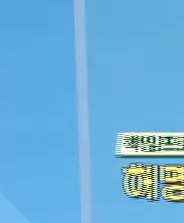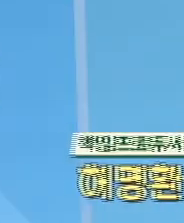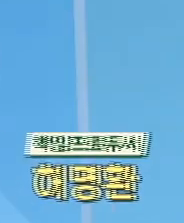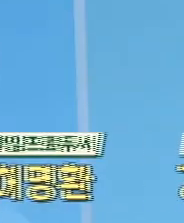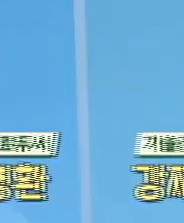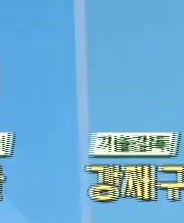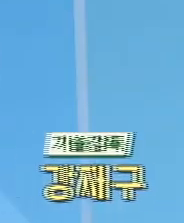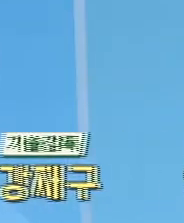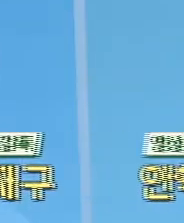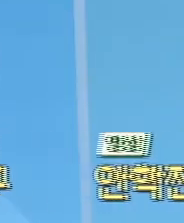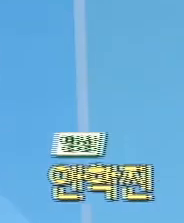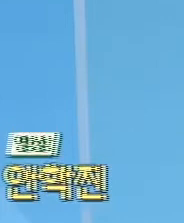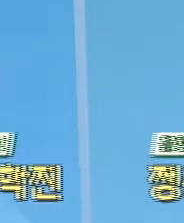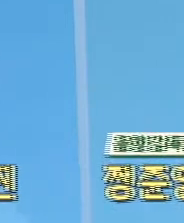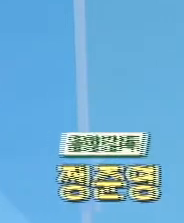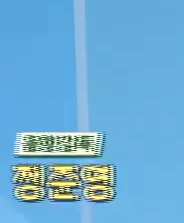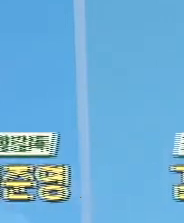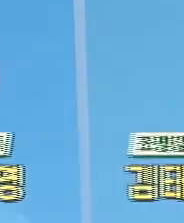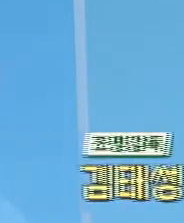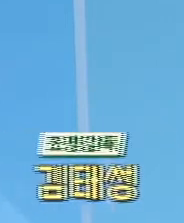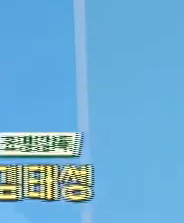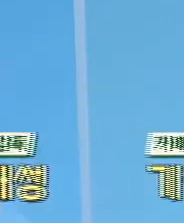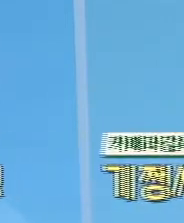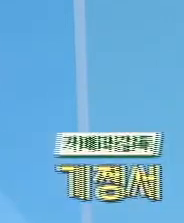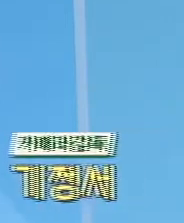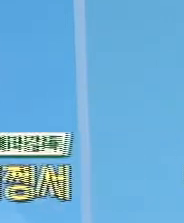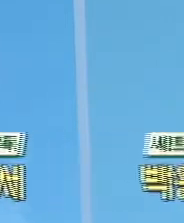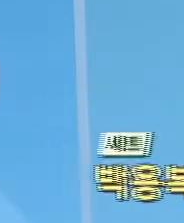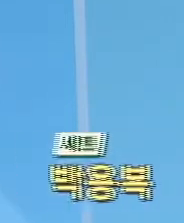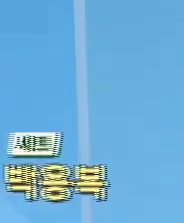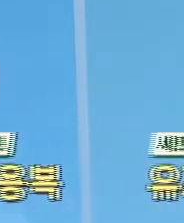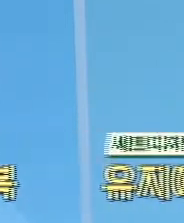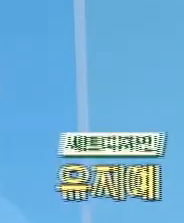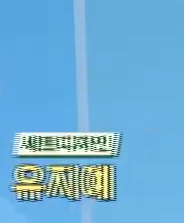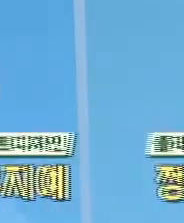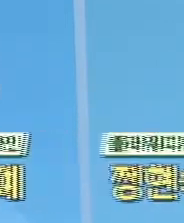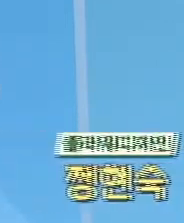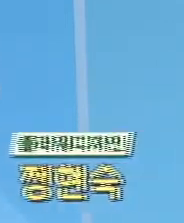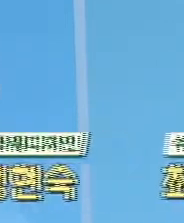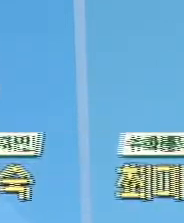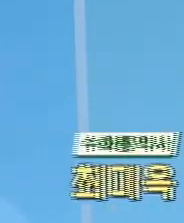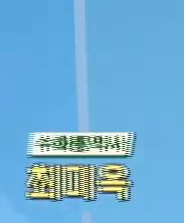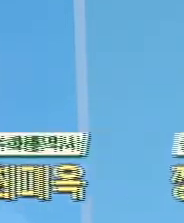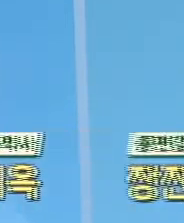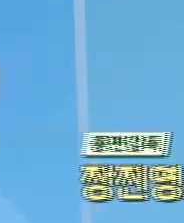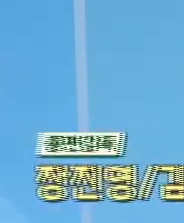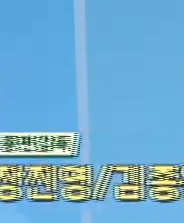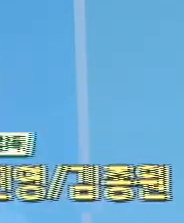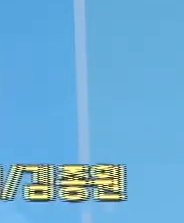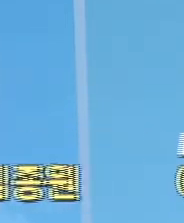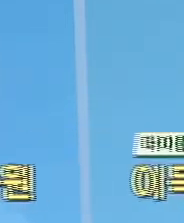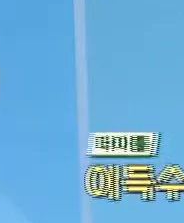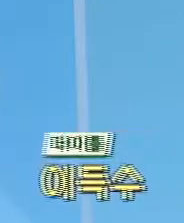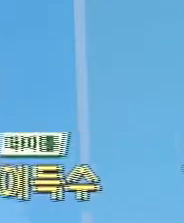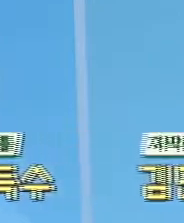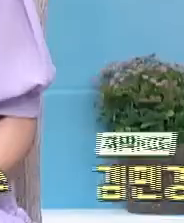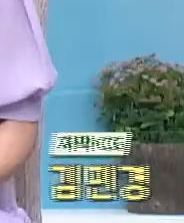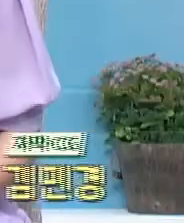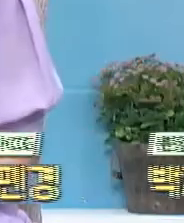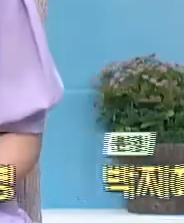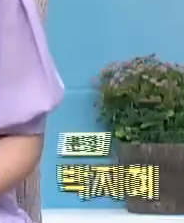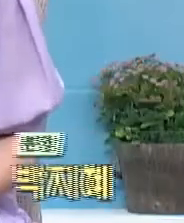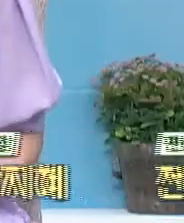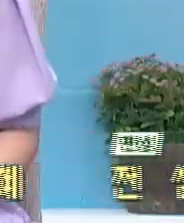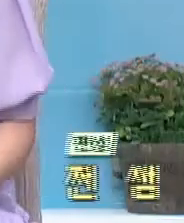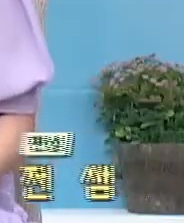얘기 나누다 목사님 그런 말씀하셨거든요. 우리나라 교회 500명 이상 되는 교회는 의무적으로 학교 돼야 됩니다. 아멘.